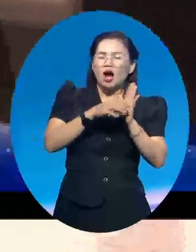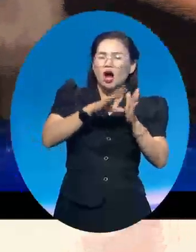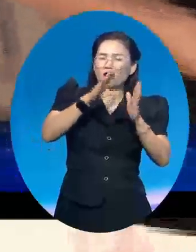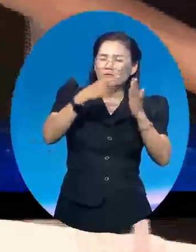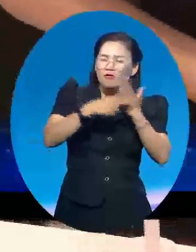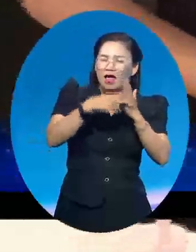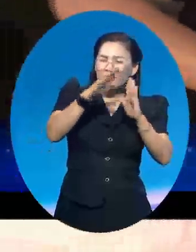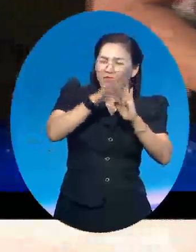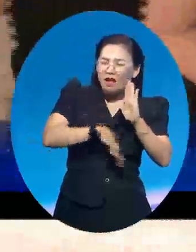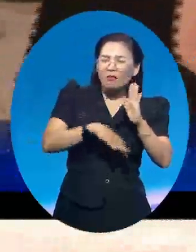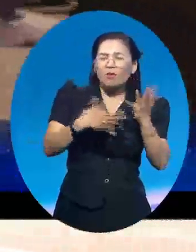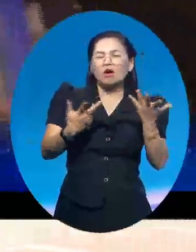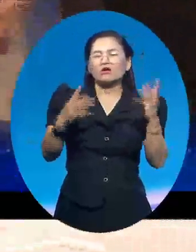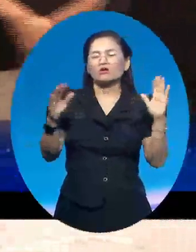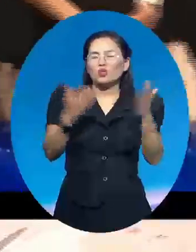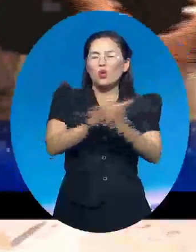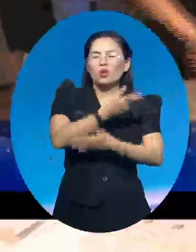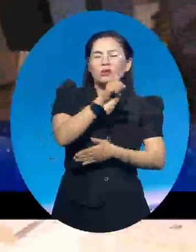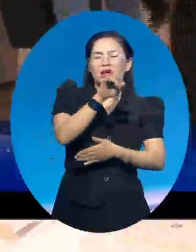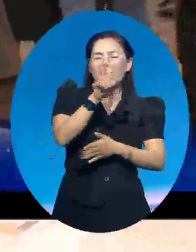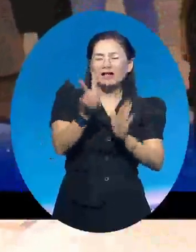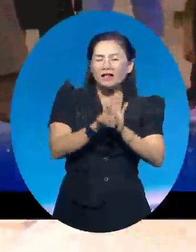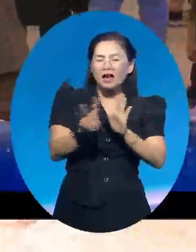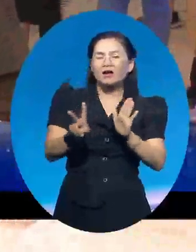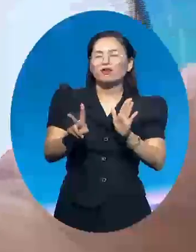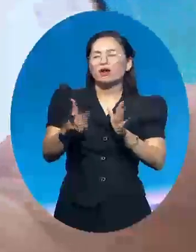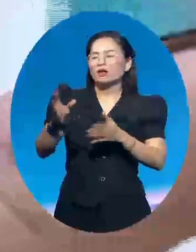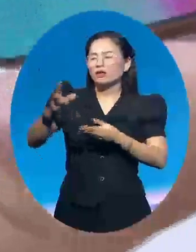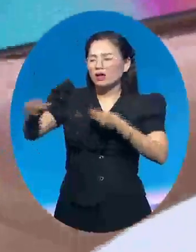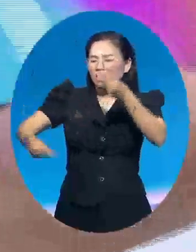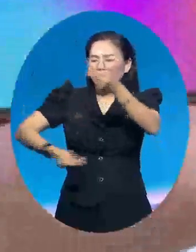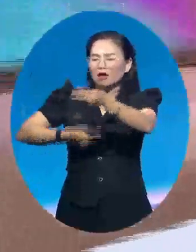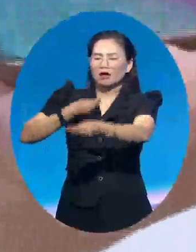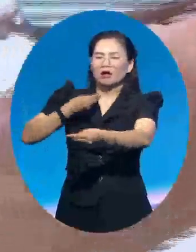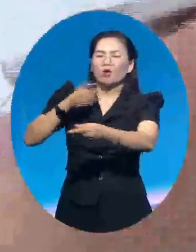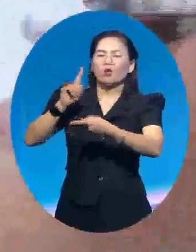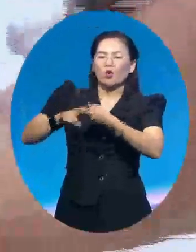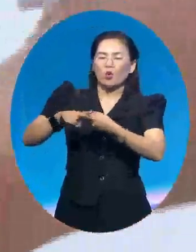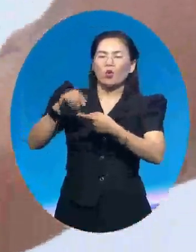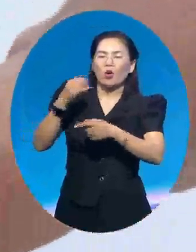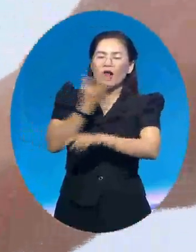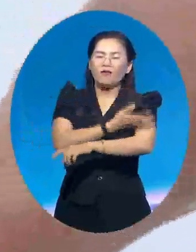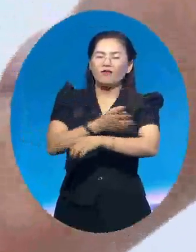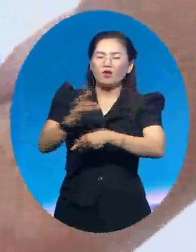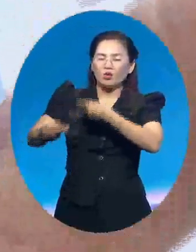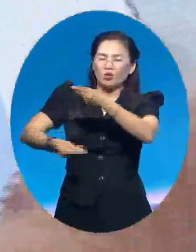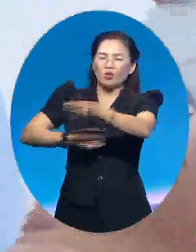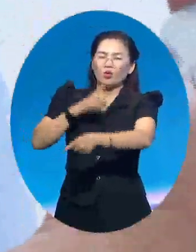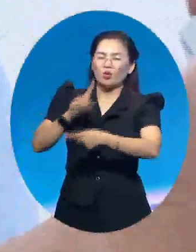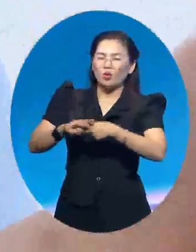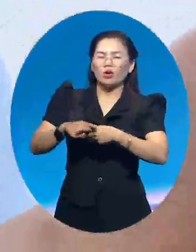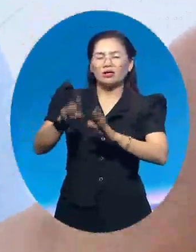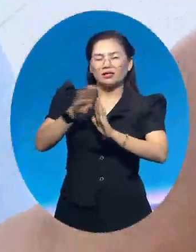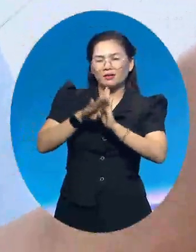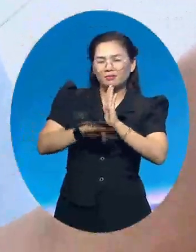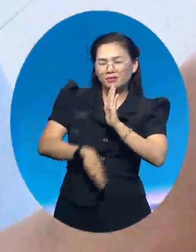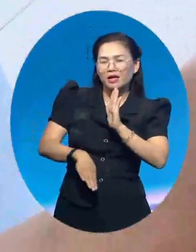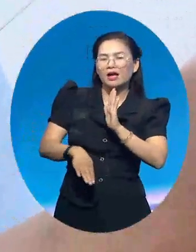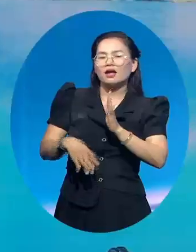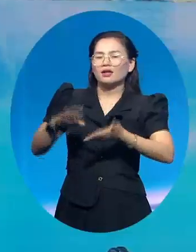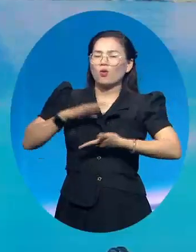trả trong 12 tháng, phối hợp cùng chợ tốt, thu mua iPhone cũ đến 75% giá trị, giảm giá, tặng quà khi mua sản